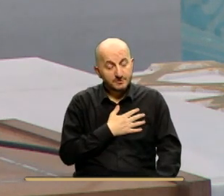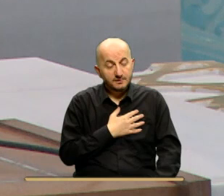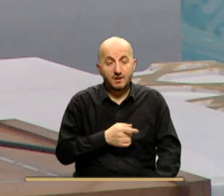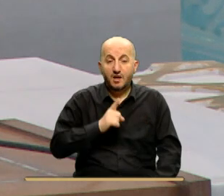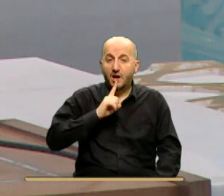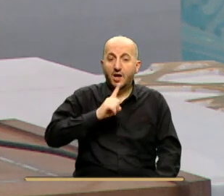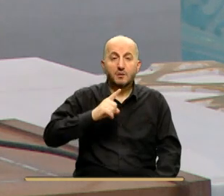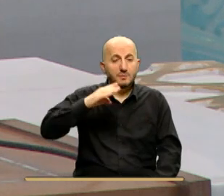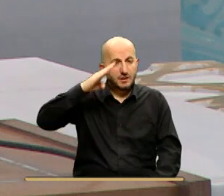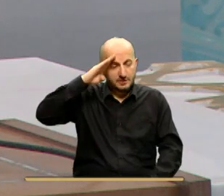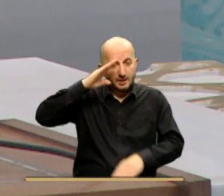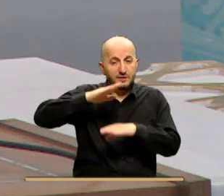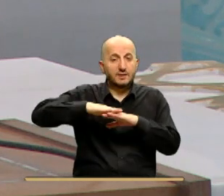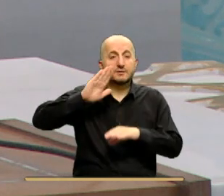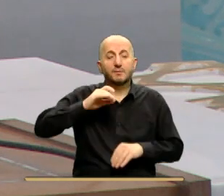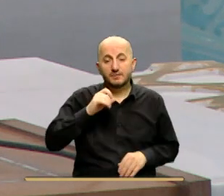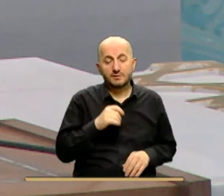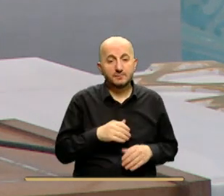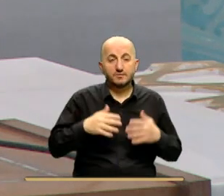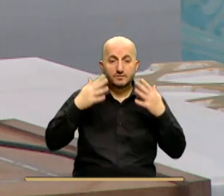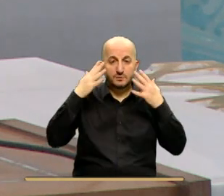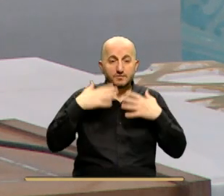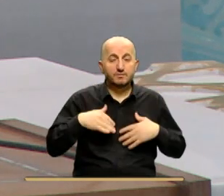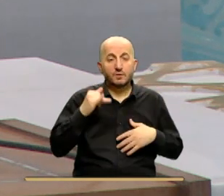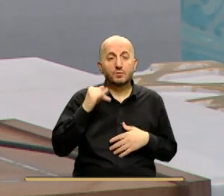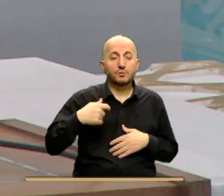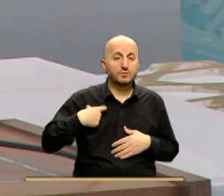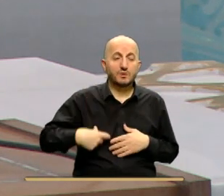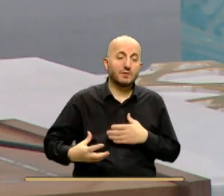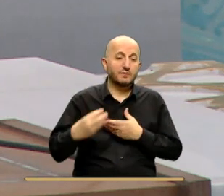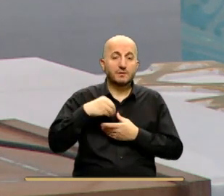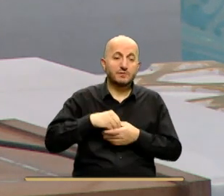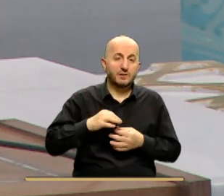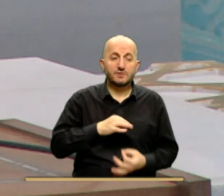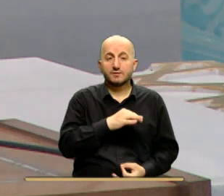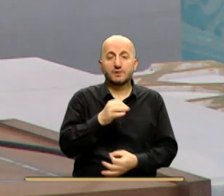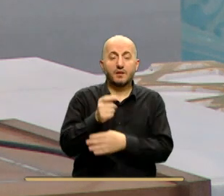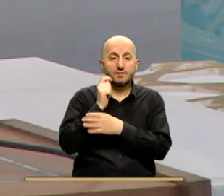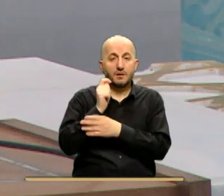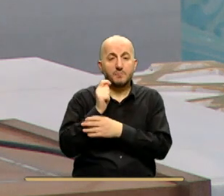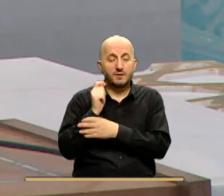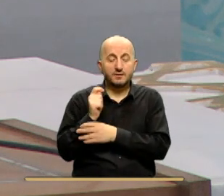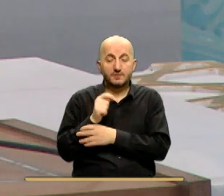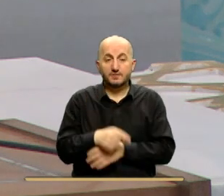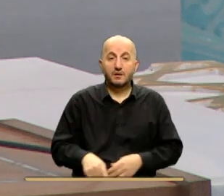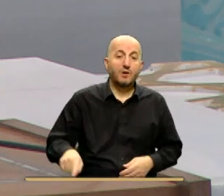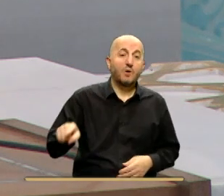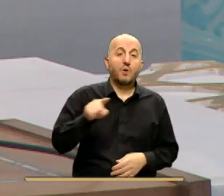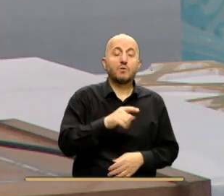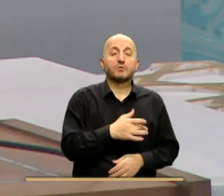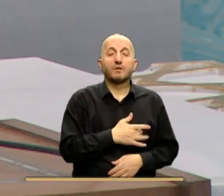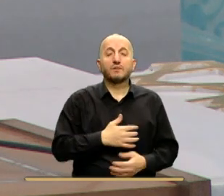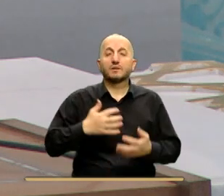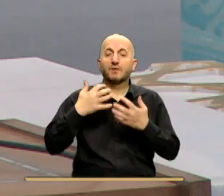emre itaat etmeyen, üzerinde kötü vasıflar taşıyan insanları tebliğ ederken de onlara yine